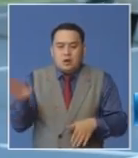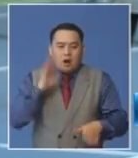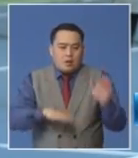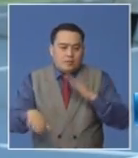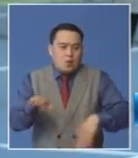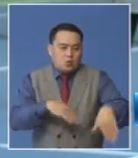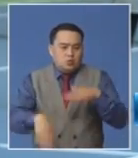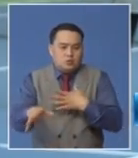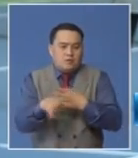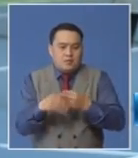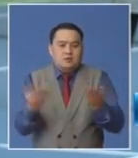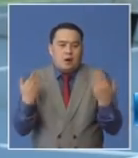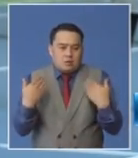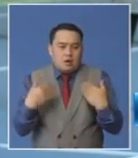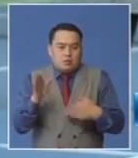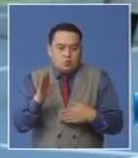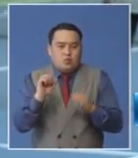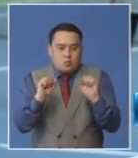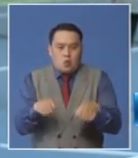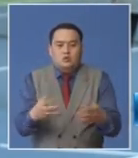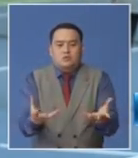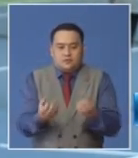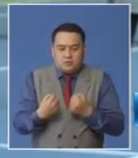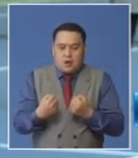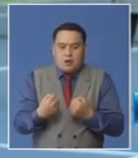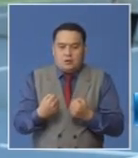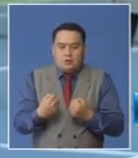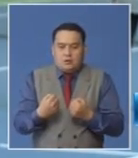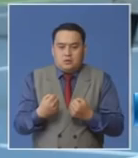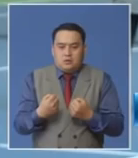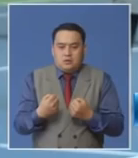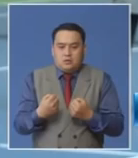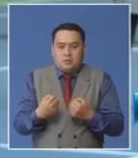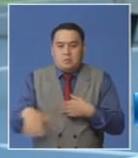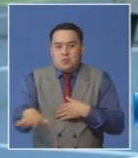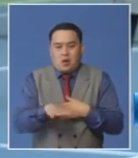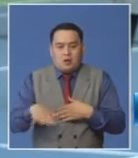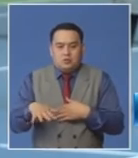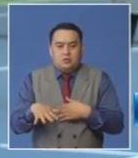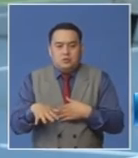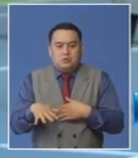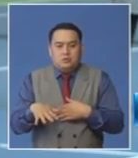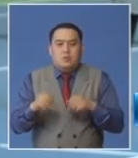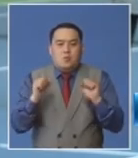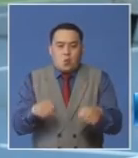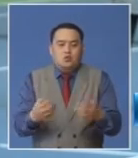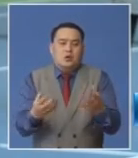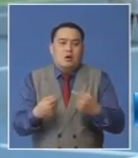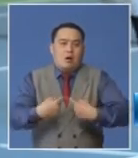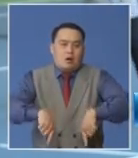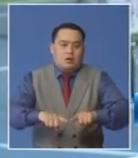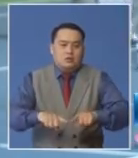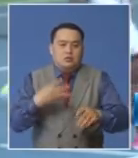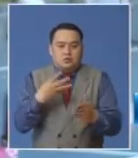со своей семьей выходные дни буквально мини большую площадку там 2 на 3 метра вы уже можете организовать